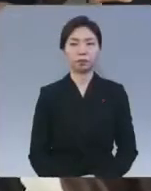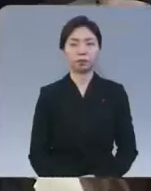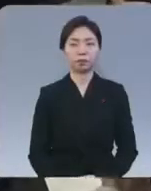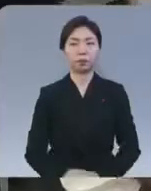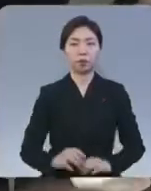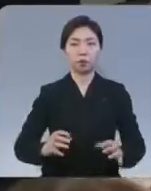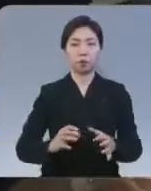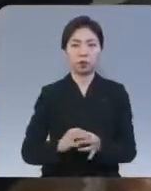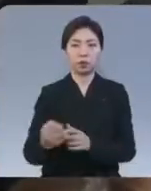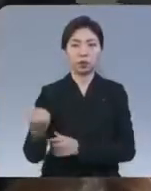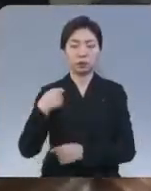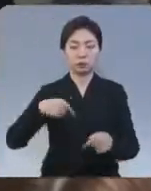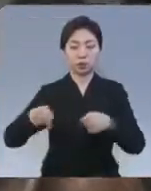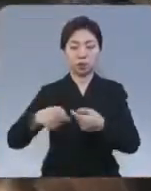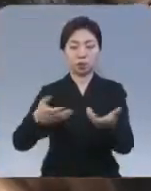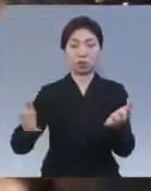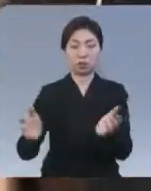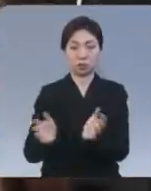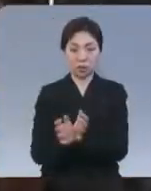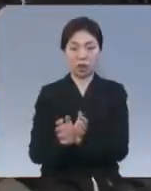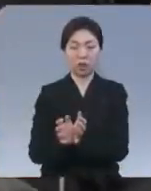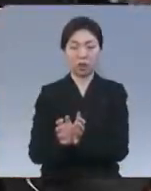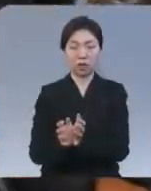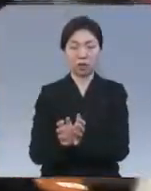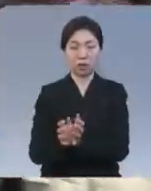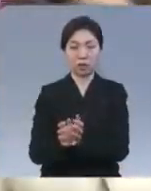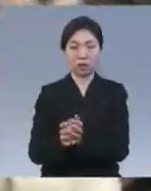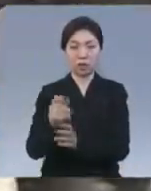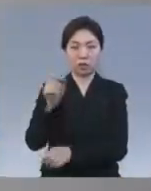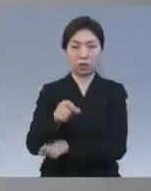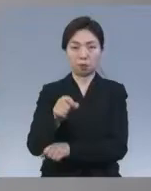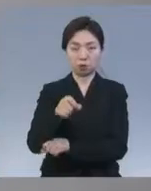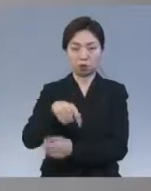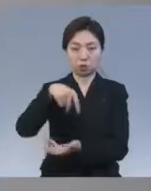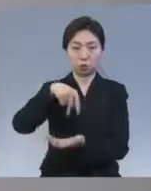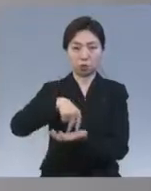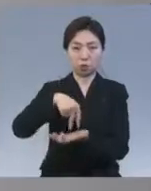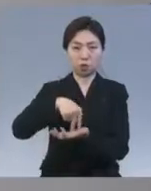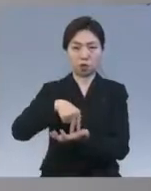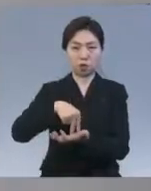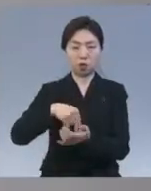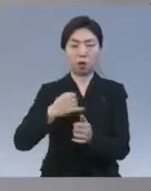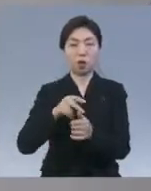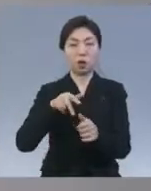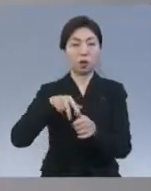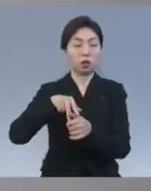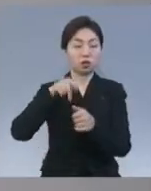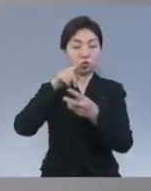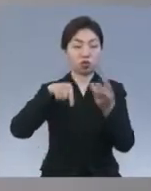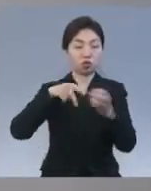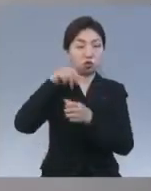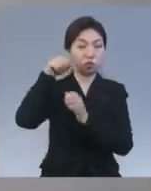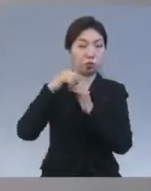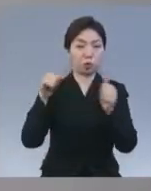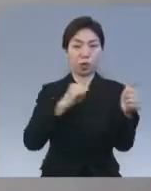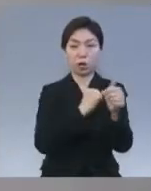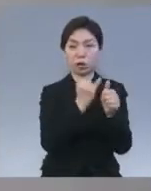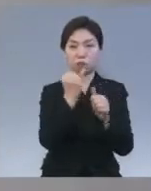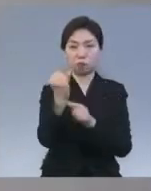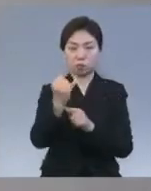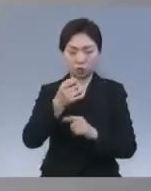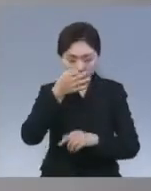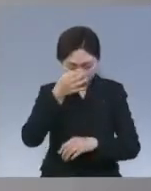ким гван хижина кандидата в президенты стороны от ведущие оппозиционные партии сего народа юнцов юля